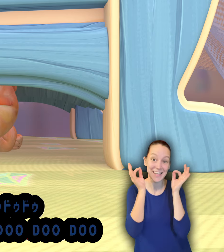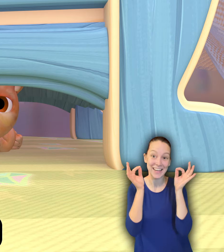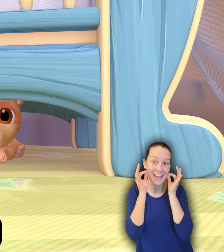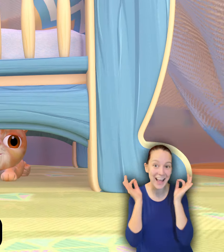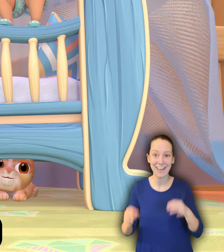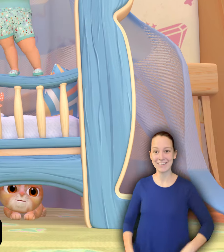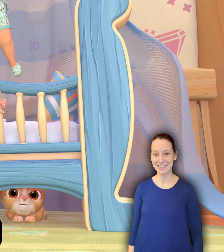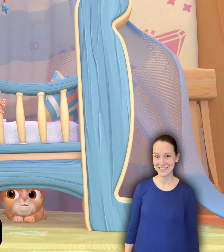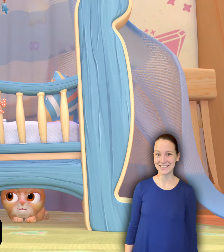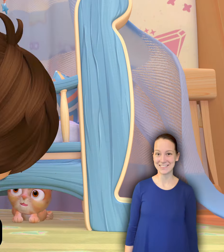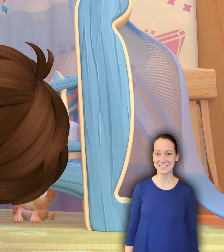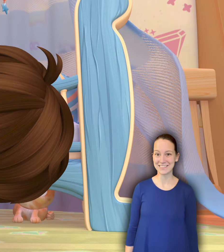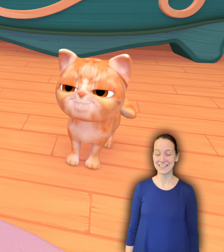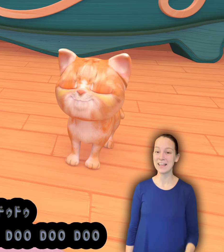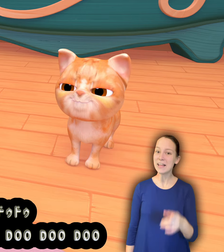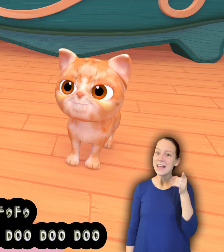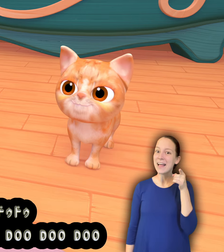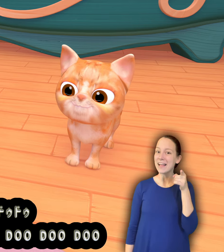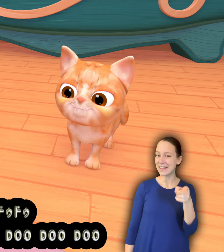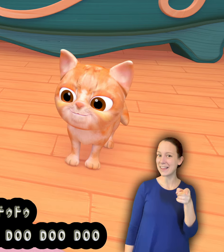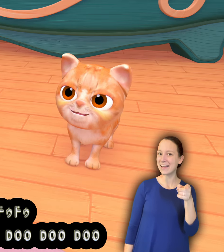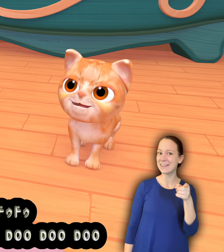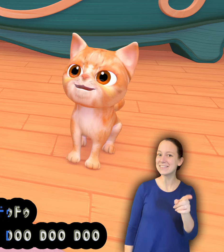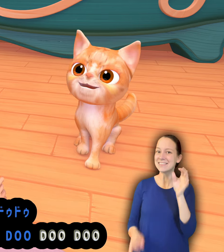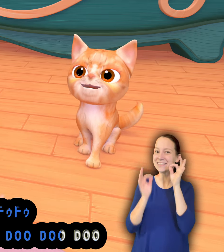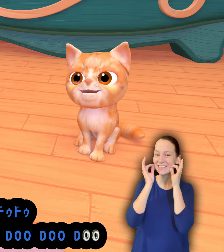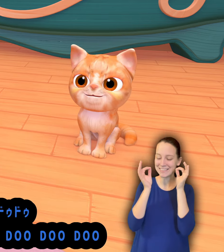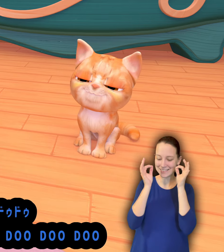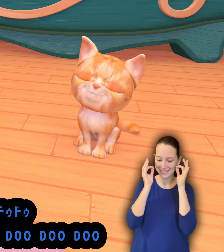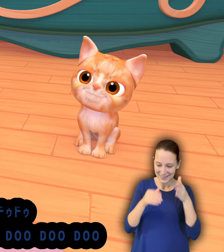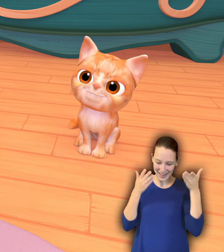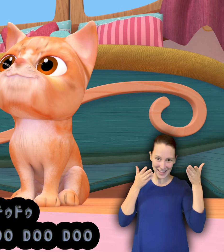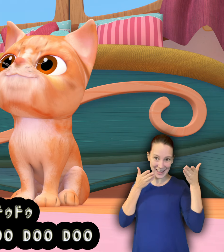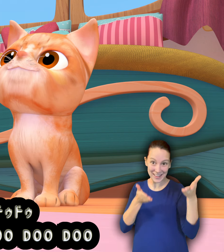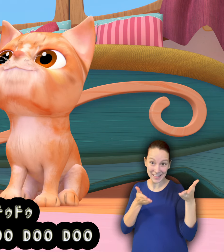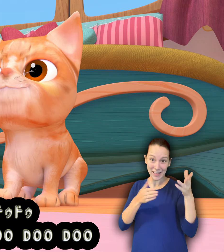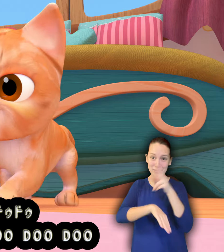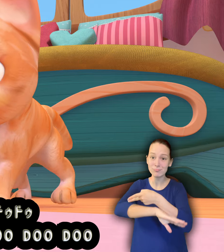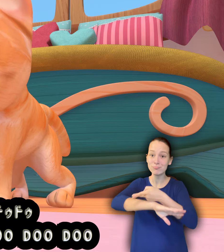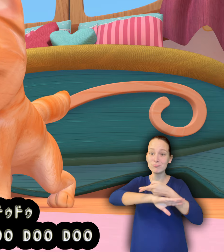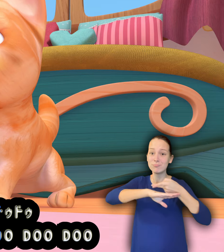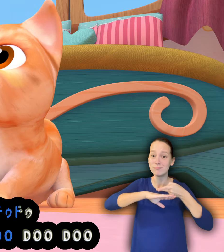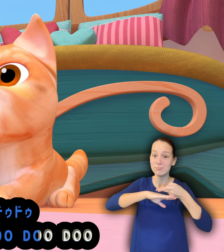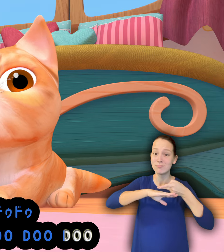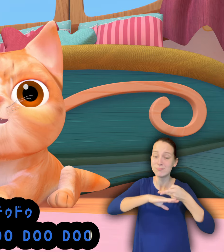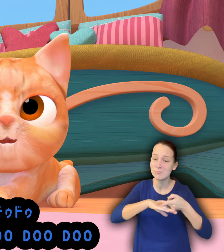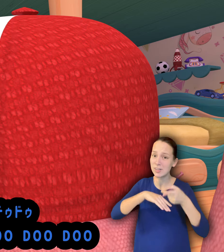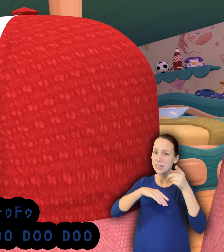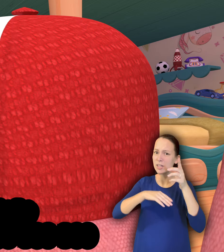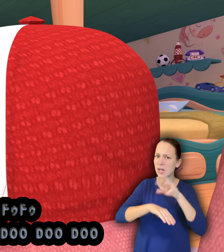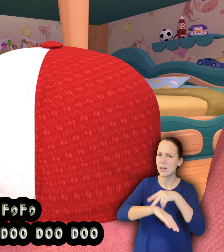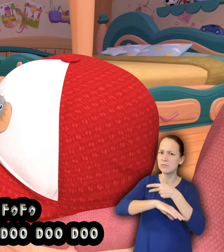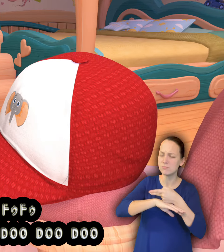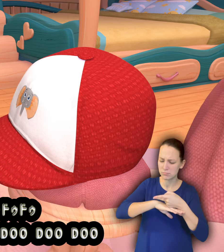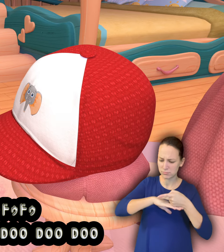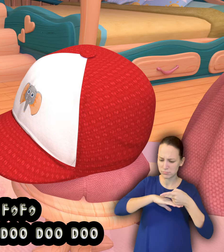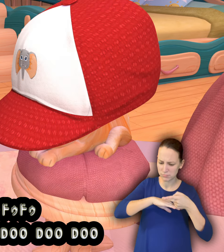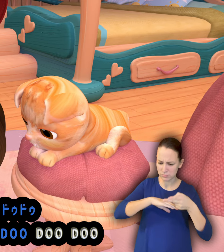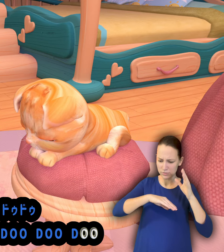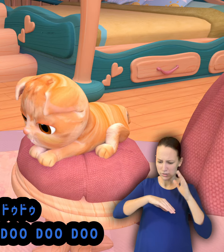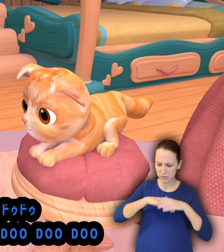トゥトゥ猫ちゃん帽子のトゥ上にトゥ座っ